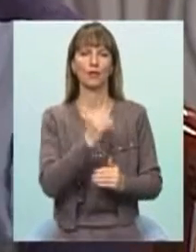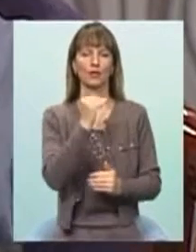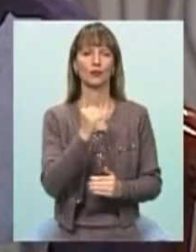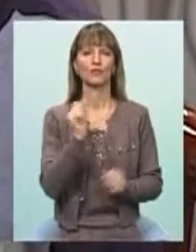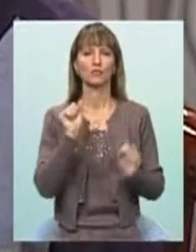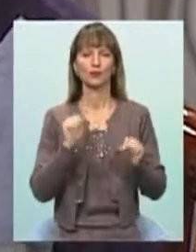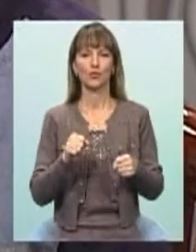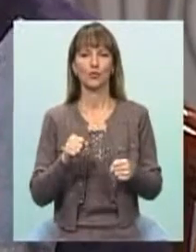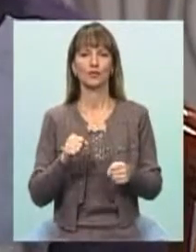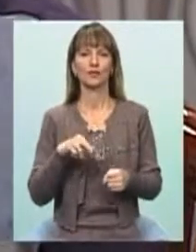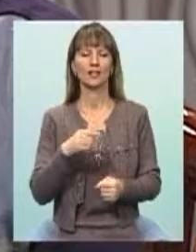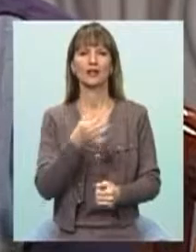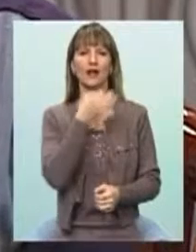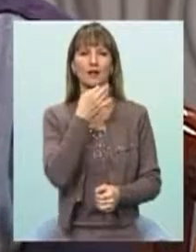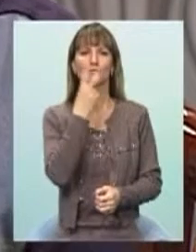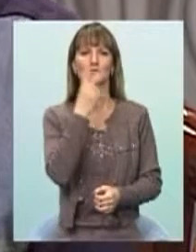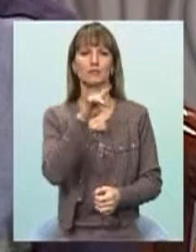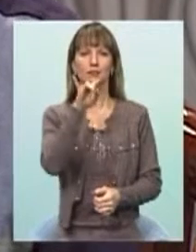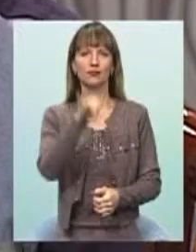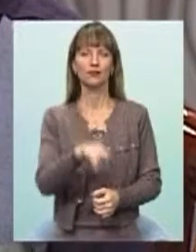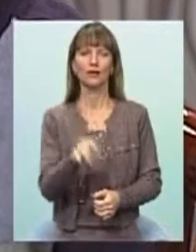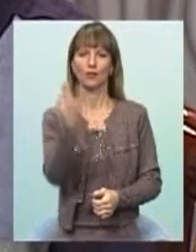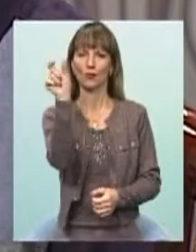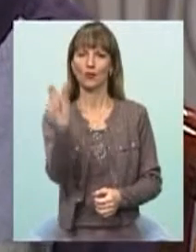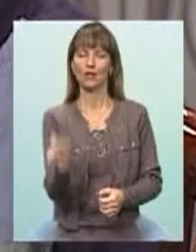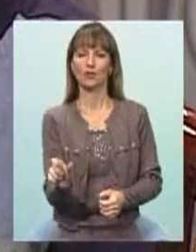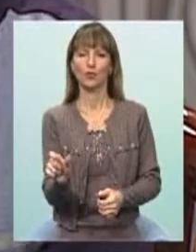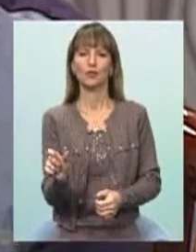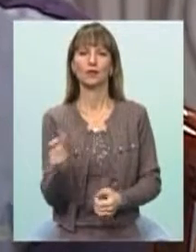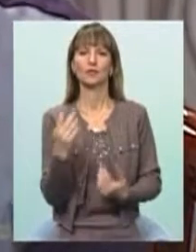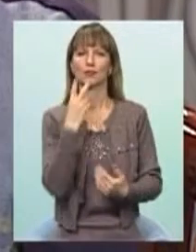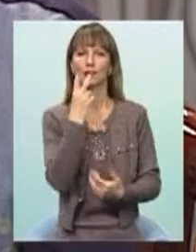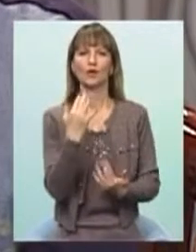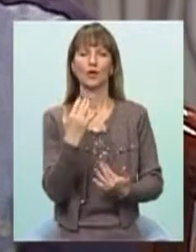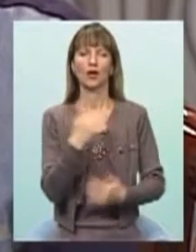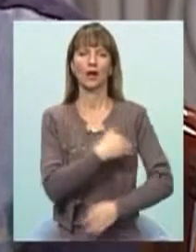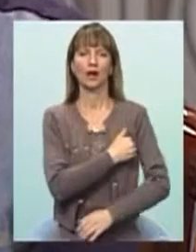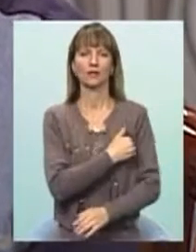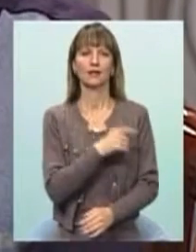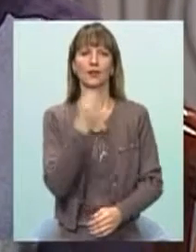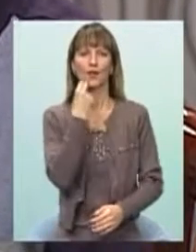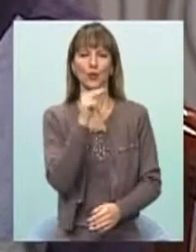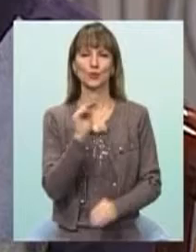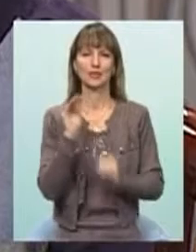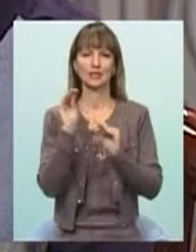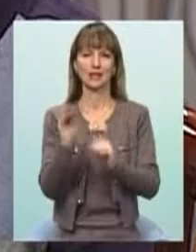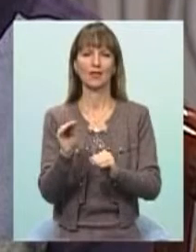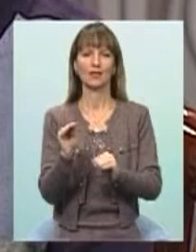можеш вийти зранку, подивитися за вікном на термометр. Його краще